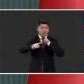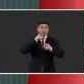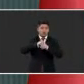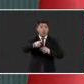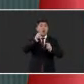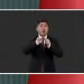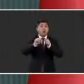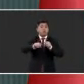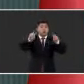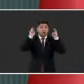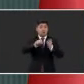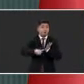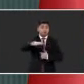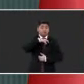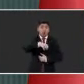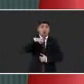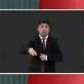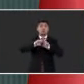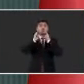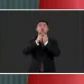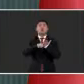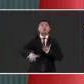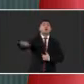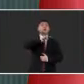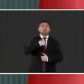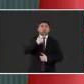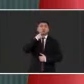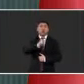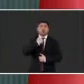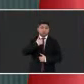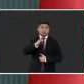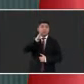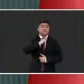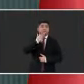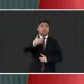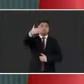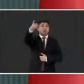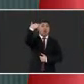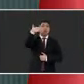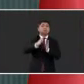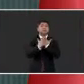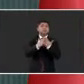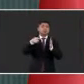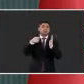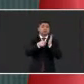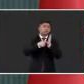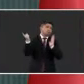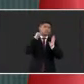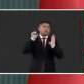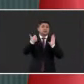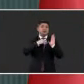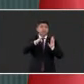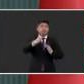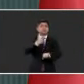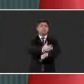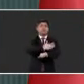olarak bölgesinde ve dünyada söz sahibi, bayrağı ve pasaportu itibarlı vatandaşlarının başı